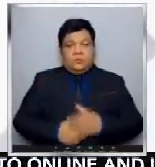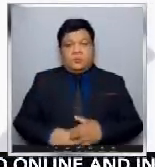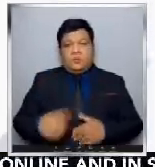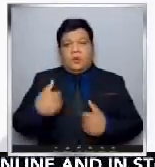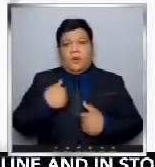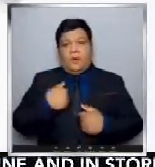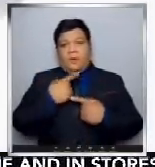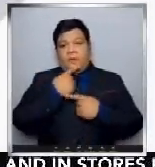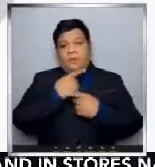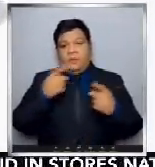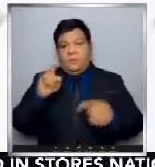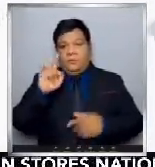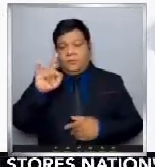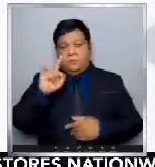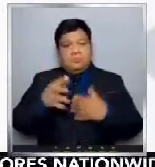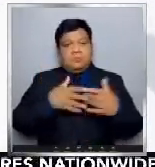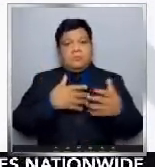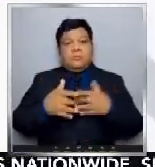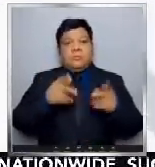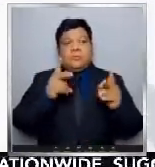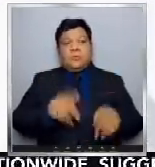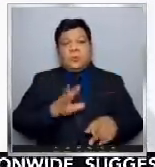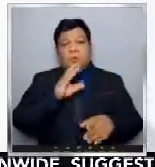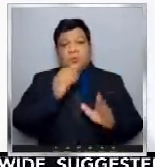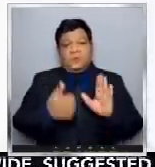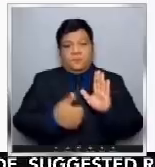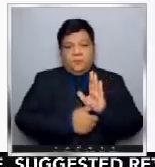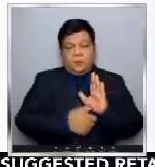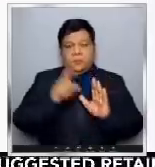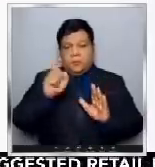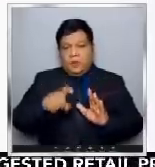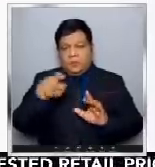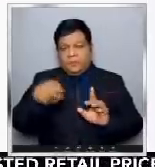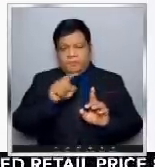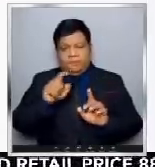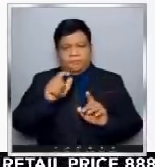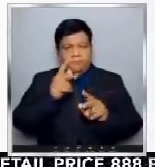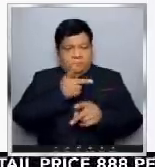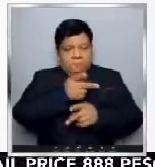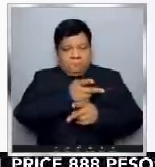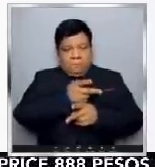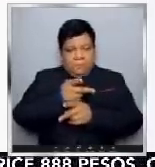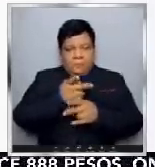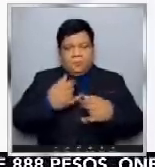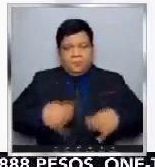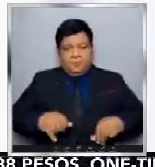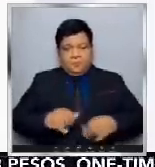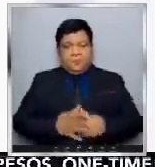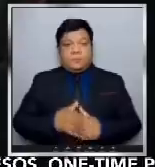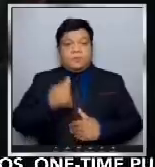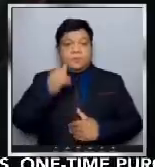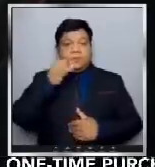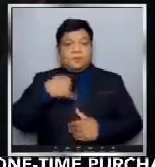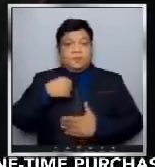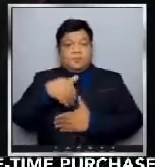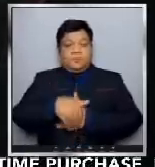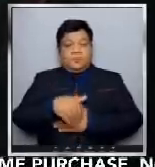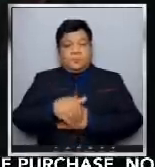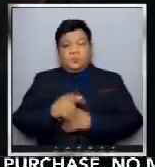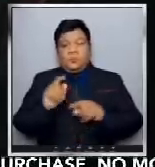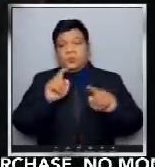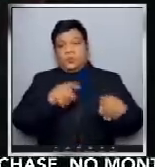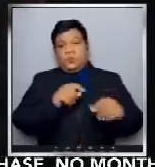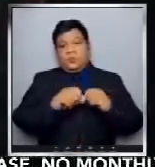kahit sino parawang iboto, dapat maging mapagmatyag. Kagabi naman, dumalo sa campaign rally ng mga lokal na kandidato ng hugpong